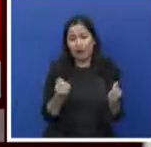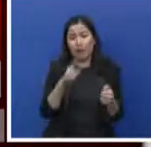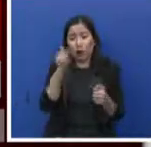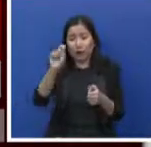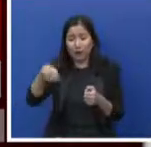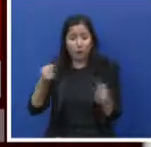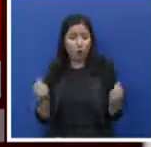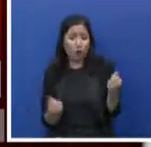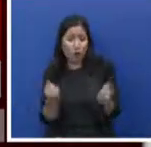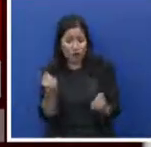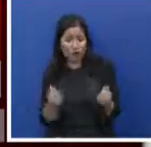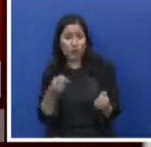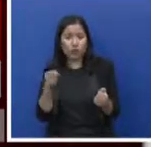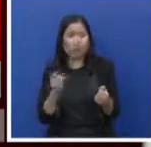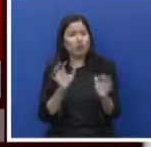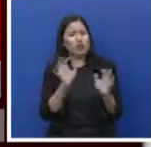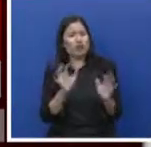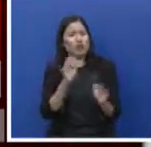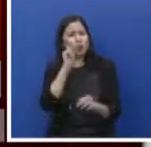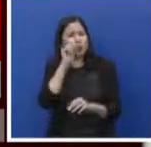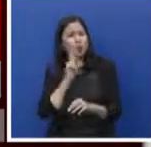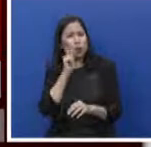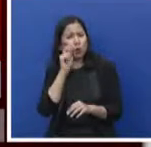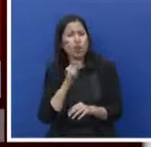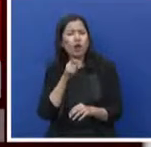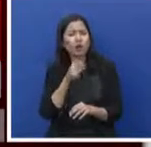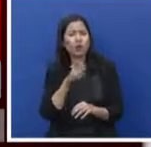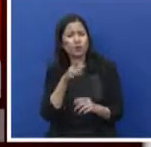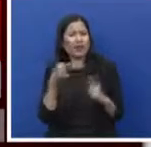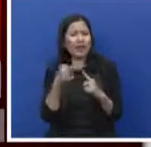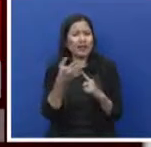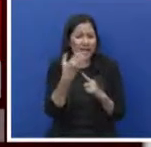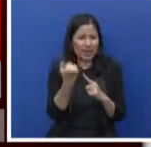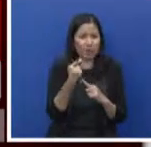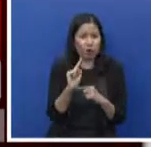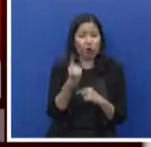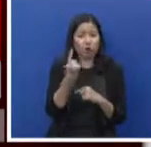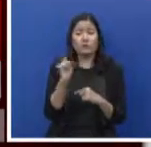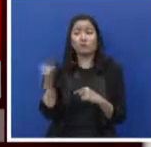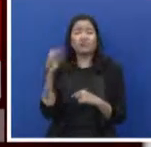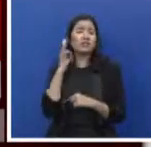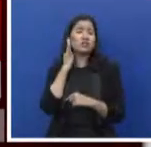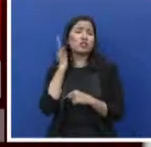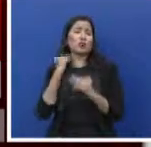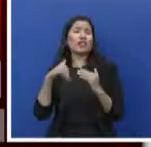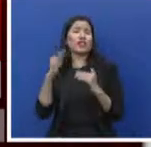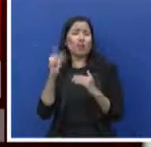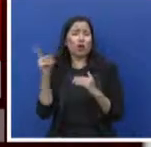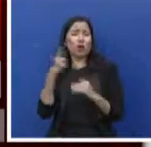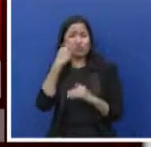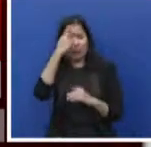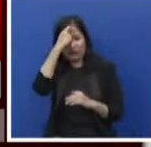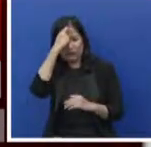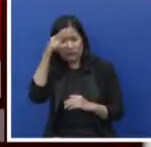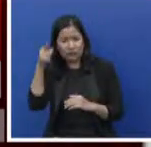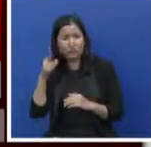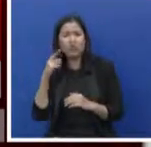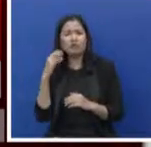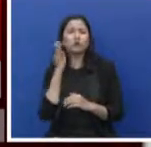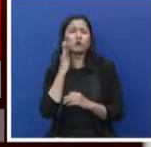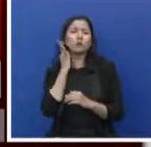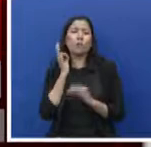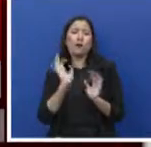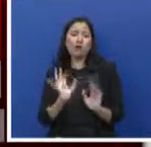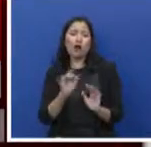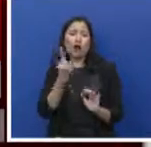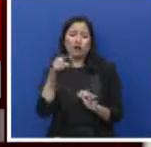untungnya karena banyak terutama lansia ya yang menjadi target prioritas kita karena berisiko tinggi kalau mereka kena. Ini banyak yang udah susah